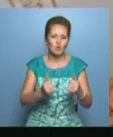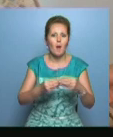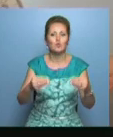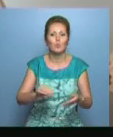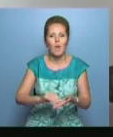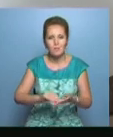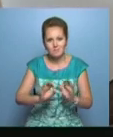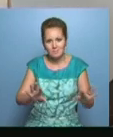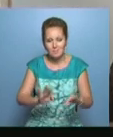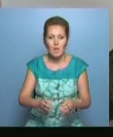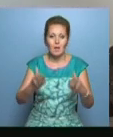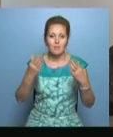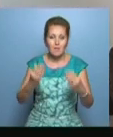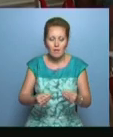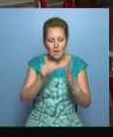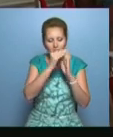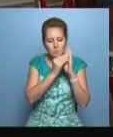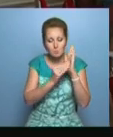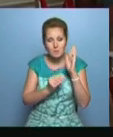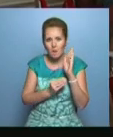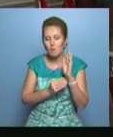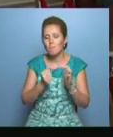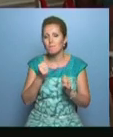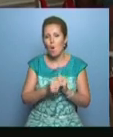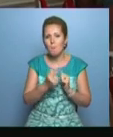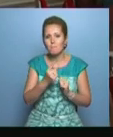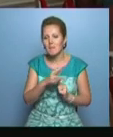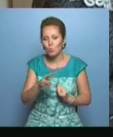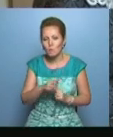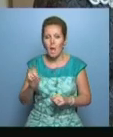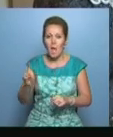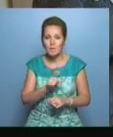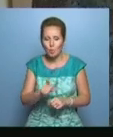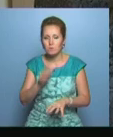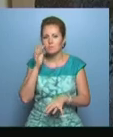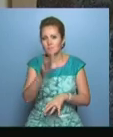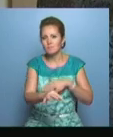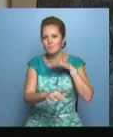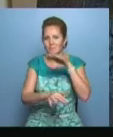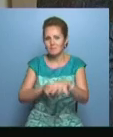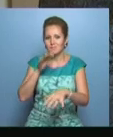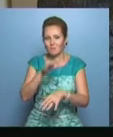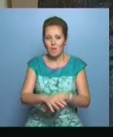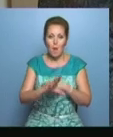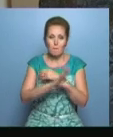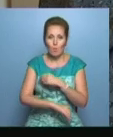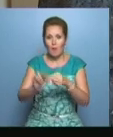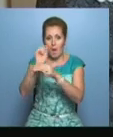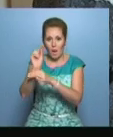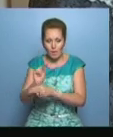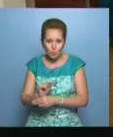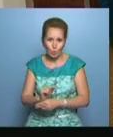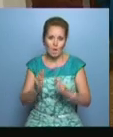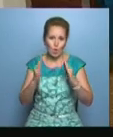День научного сотрудника расписан без преувеличения, по минутам, экскурсии нон-стоп. После реконструкции Воткинский дом